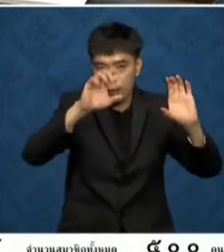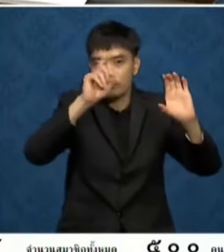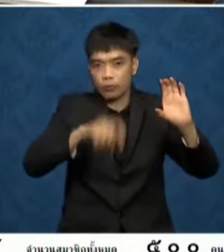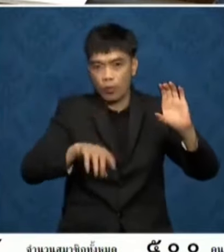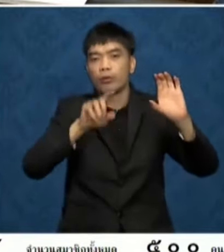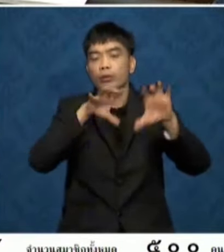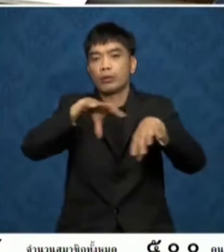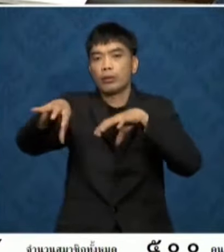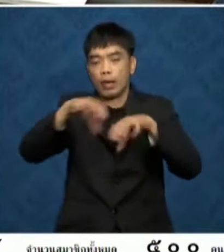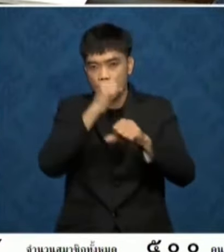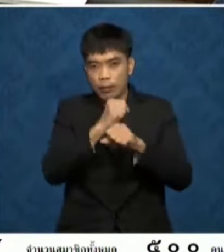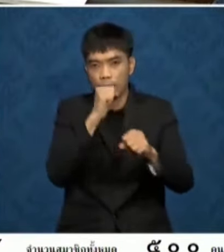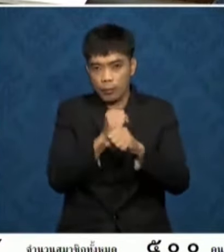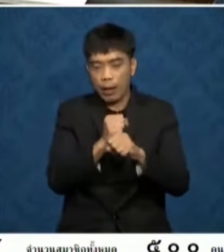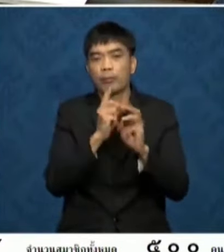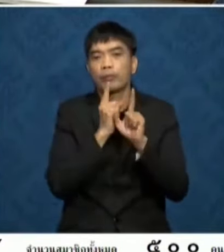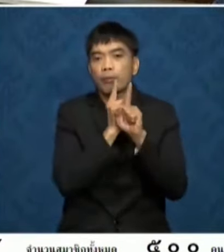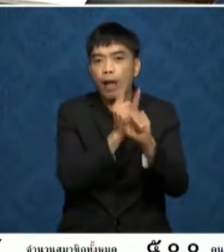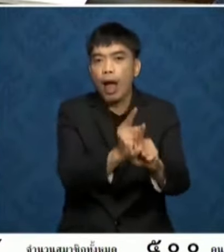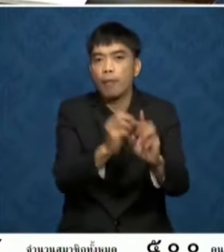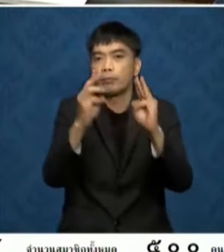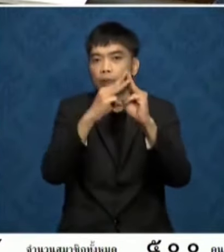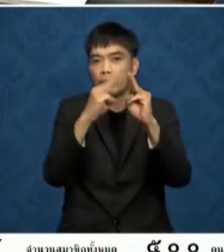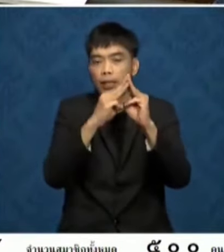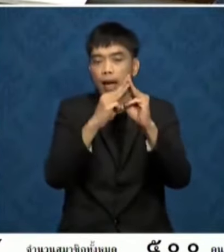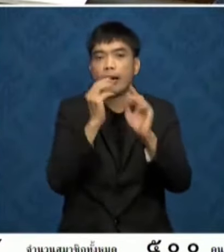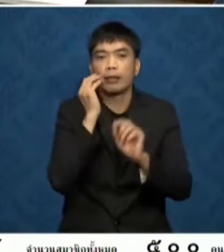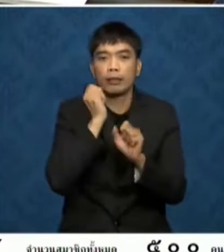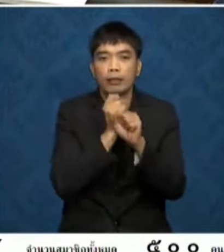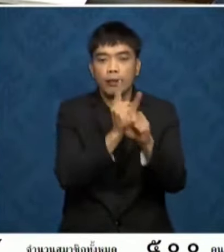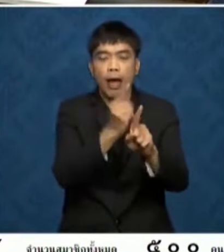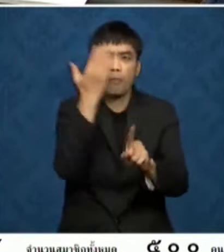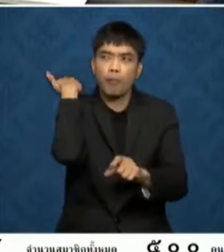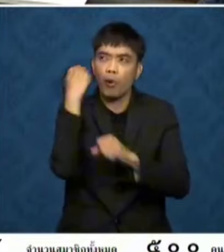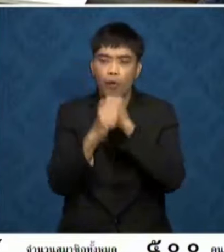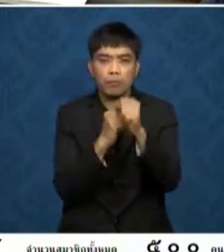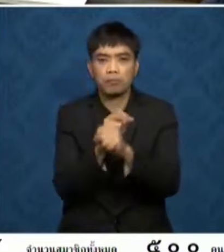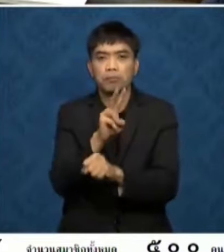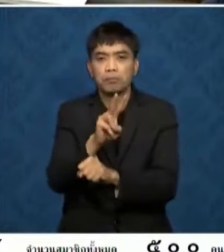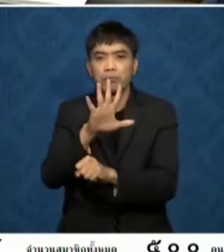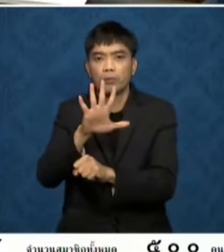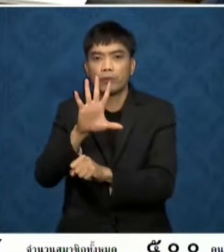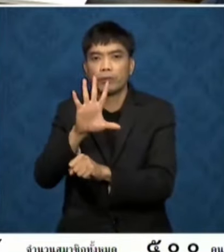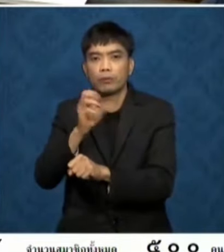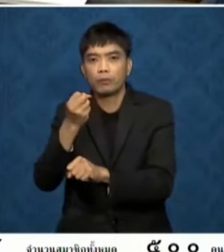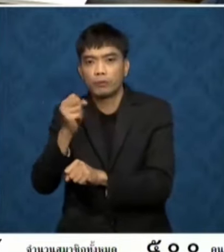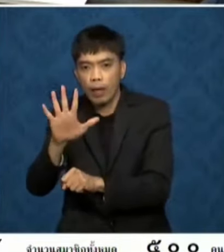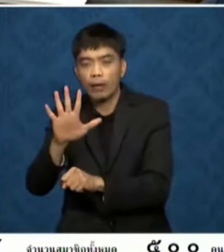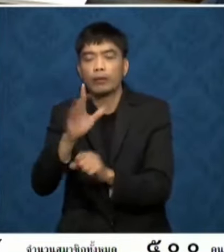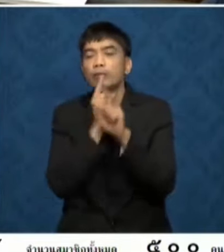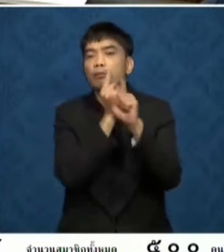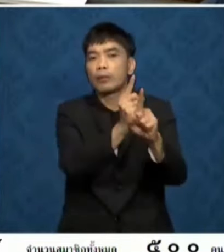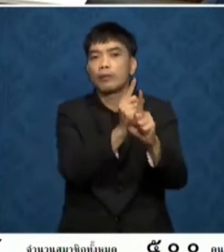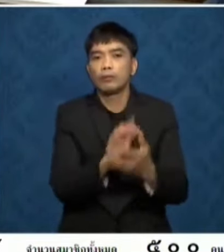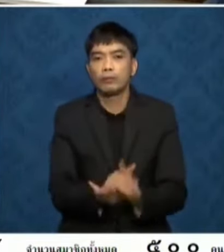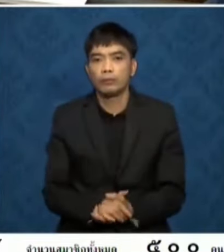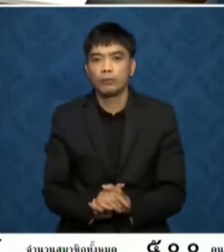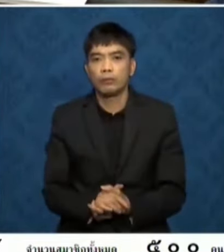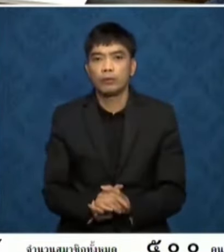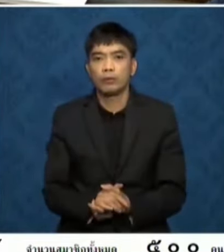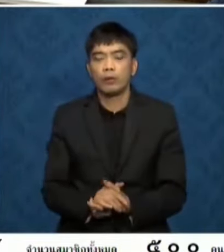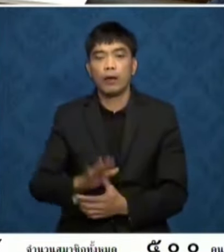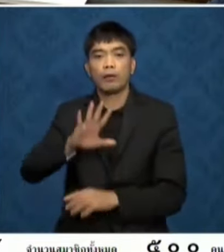การเรื่องนี้เพื่อเป็นไปตามสัญญาสัมปทานเดิมที่เคยทำกันไว้ตั้งแต่ปี2515ค่ะแต่หลังจากรัฐประห